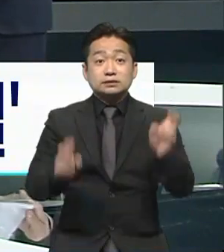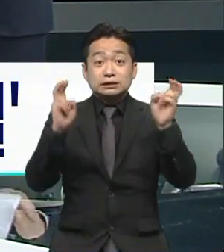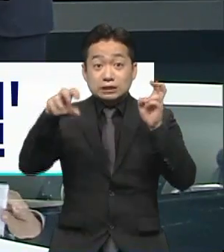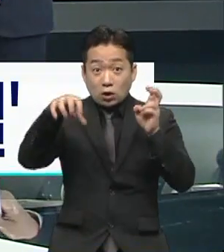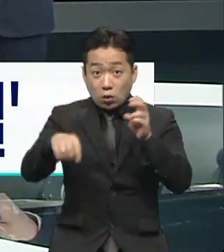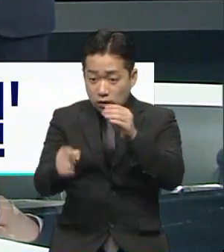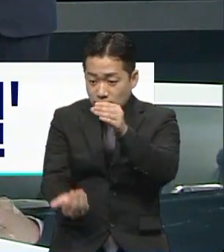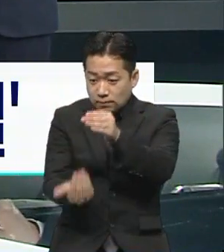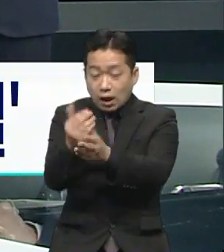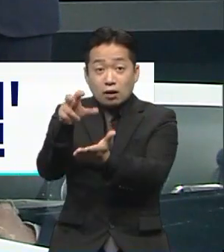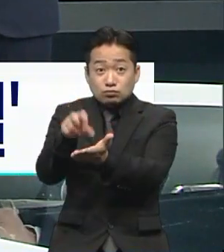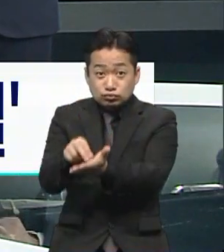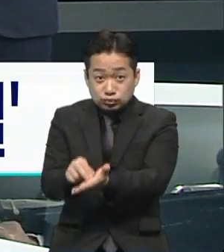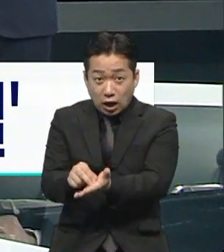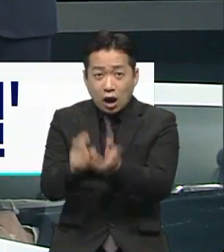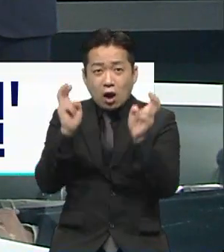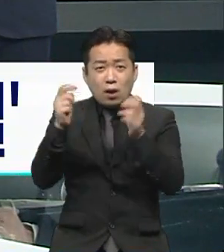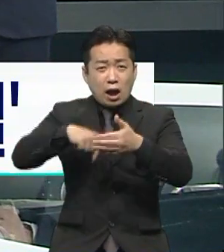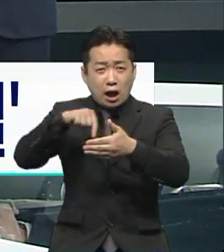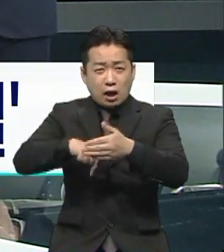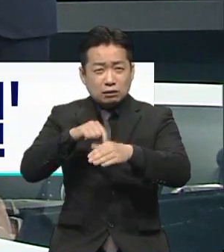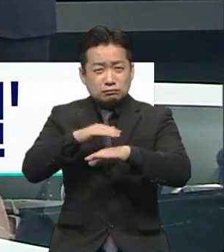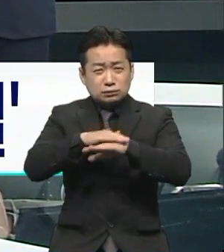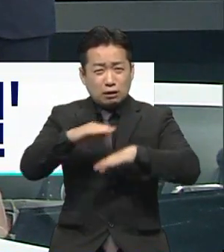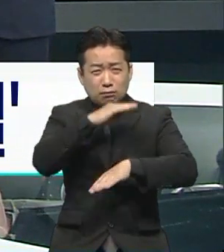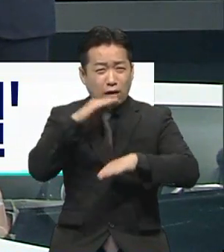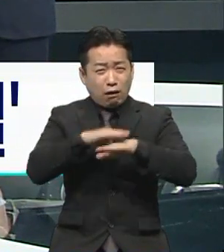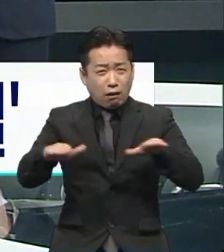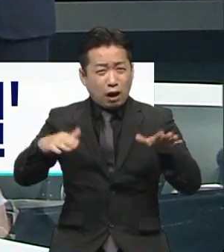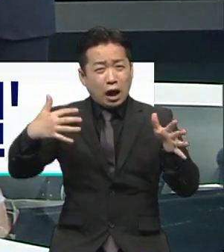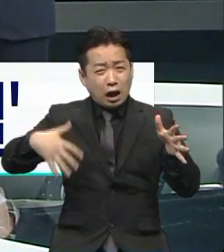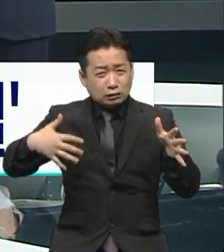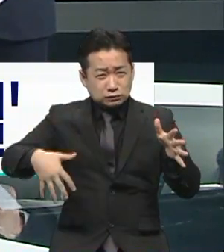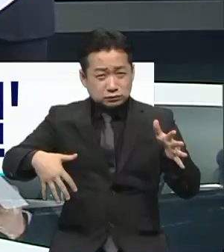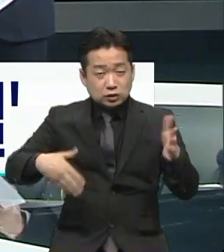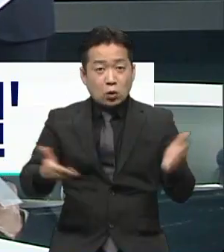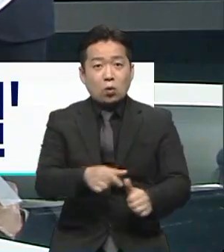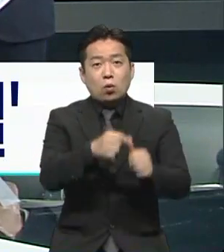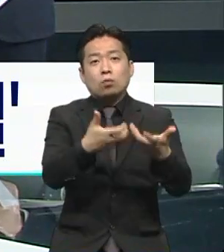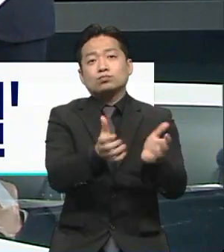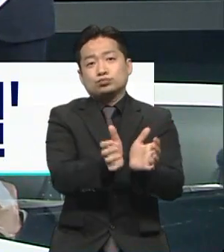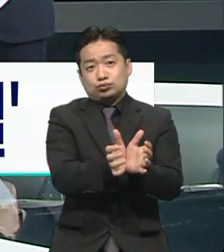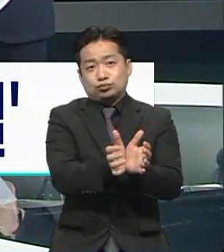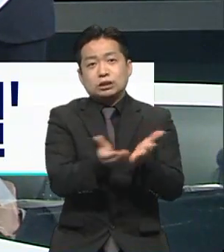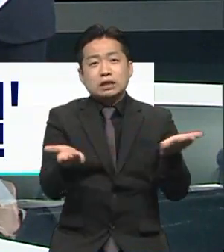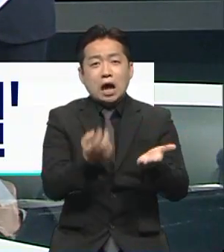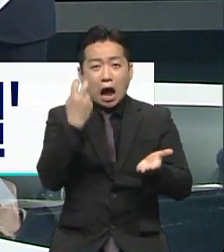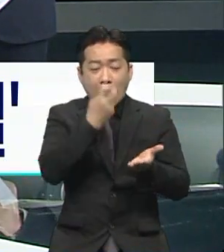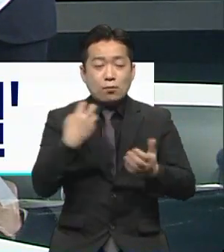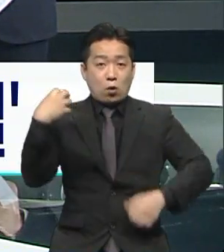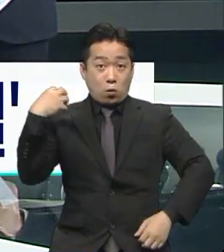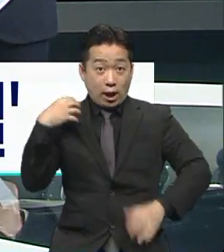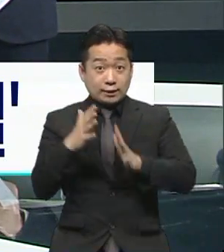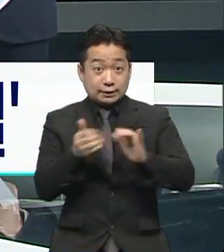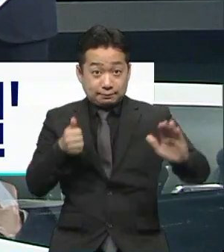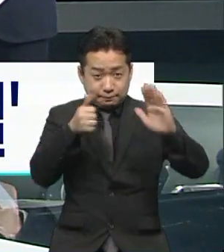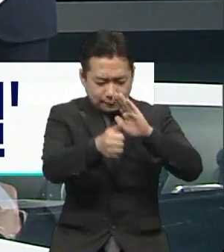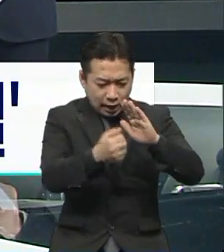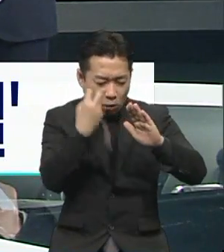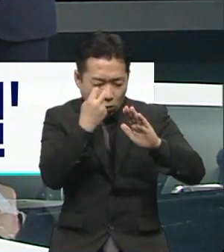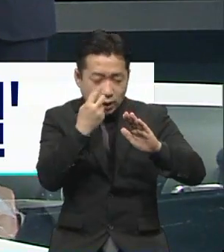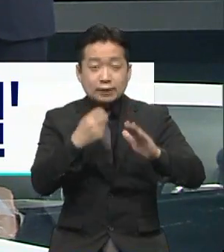직장에서 일어난 문제가 회사 안에서 제대로 해결되지 않으면 고용노동부에 근로감독관 이 나서서